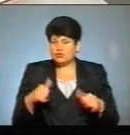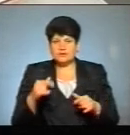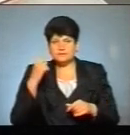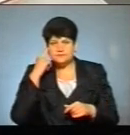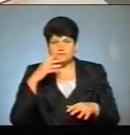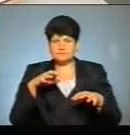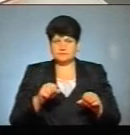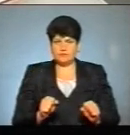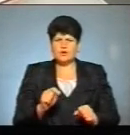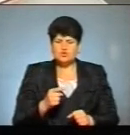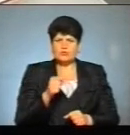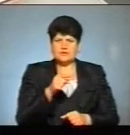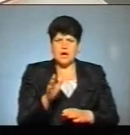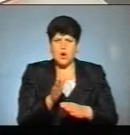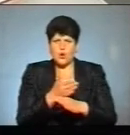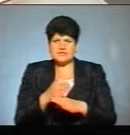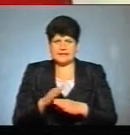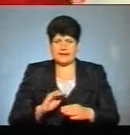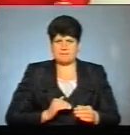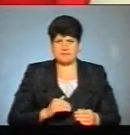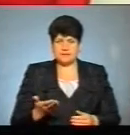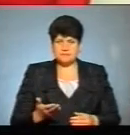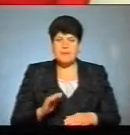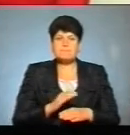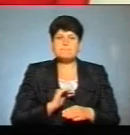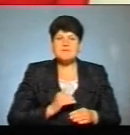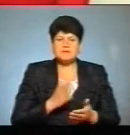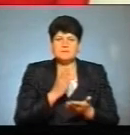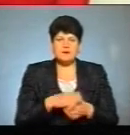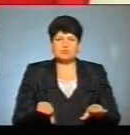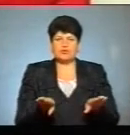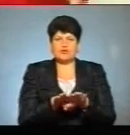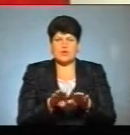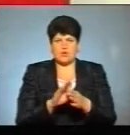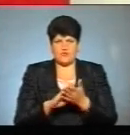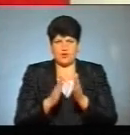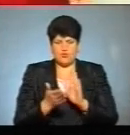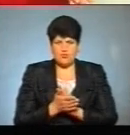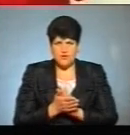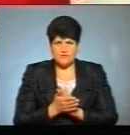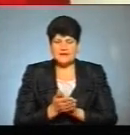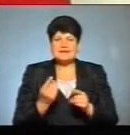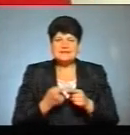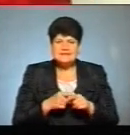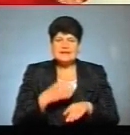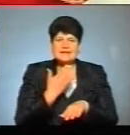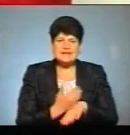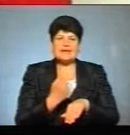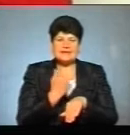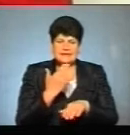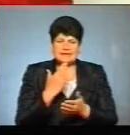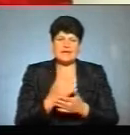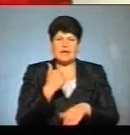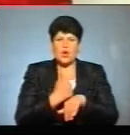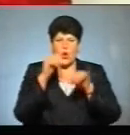сама влади. Чому вона розділила цих підприємців? Підприємці мають бути в однакових умовах. Це є Конституція, де є гарант, в